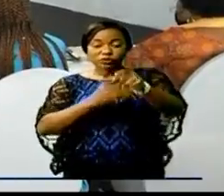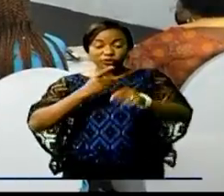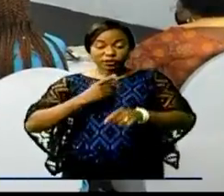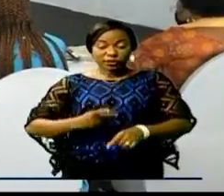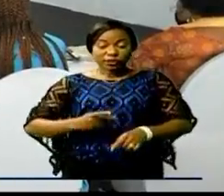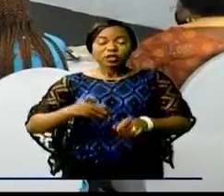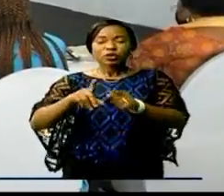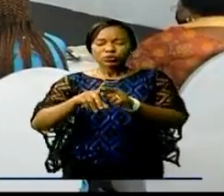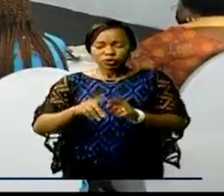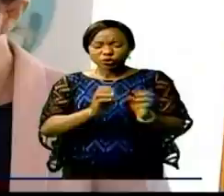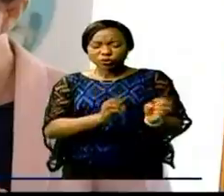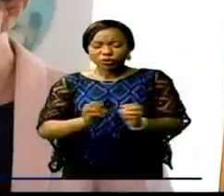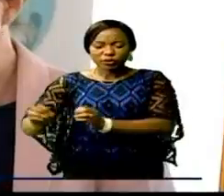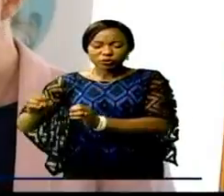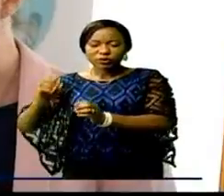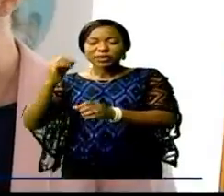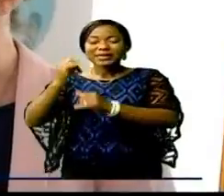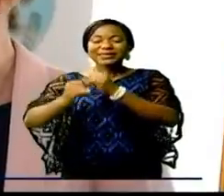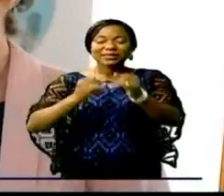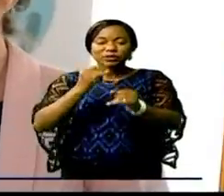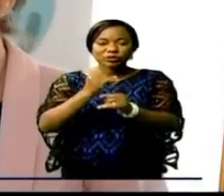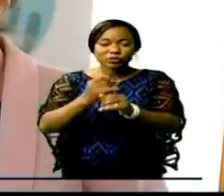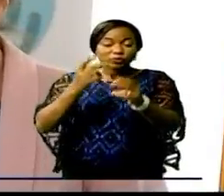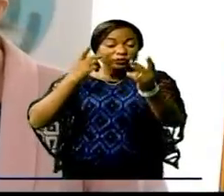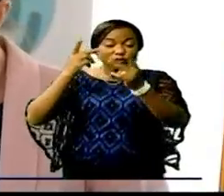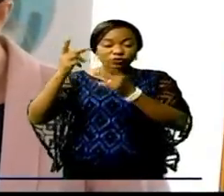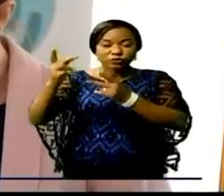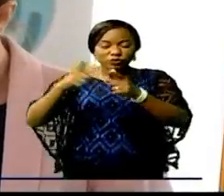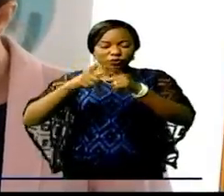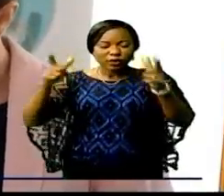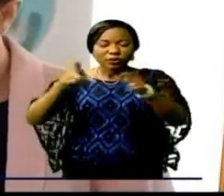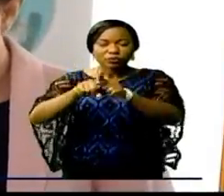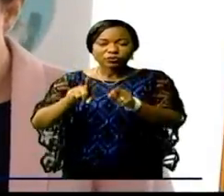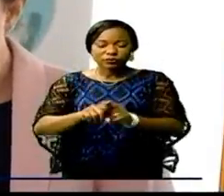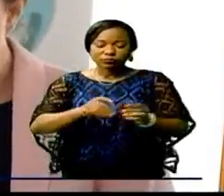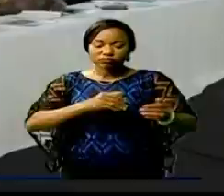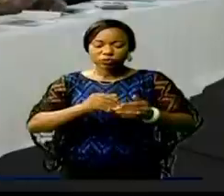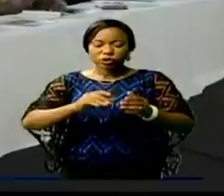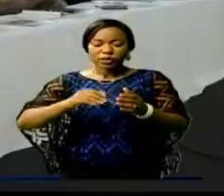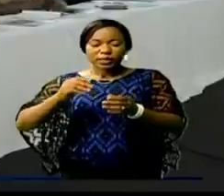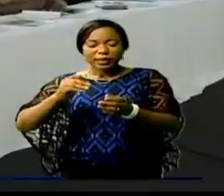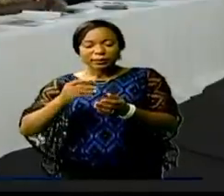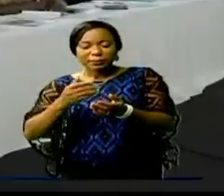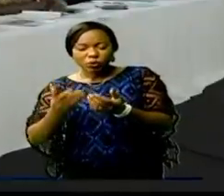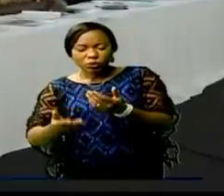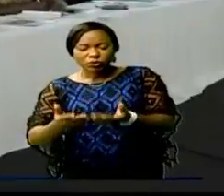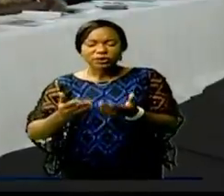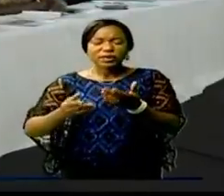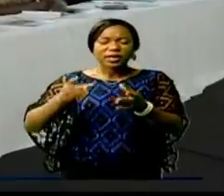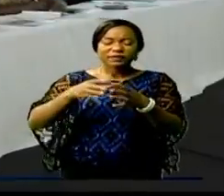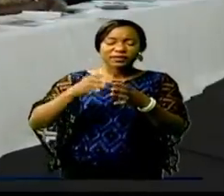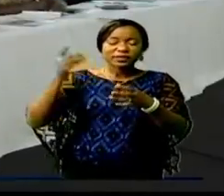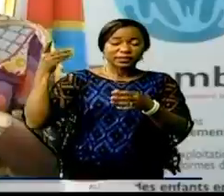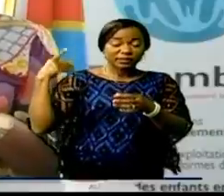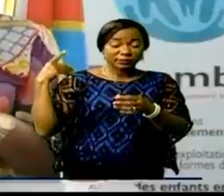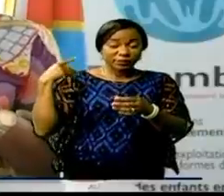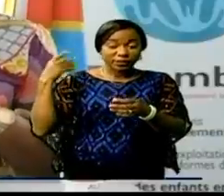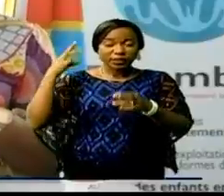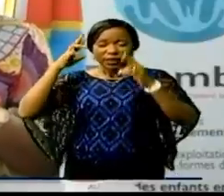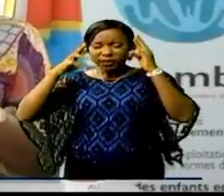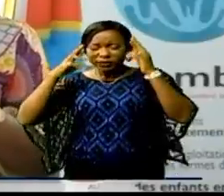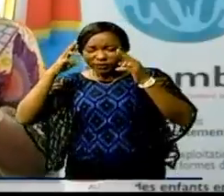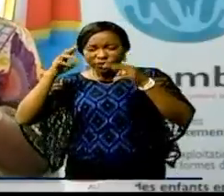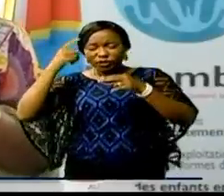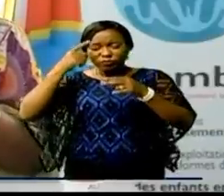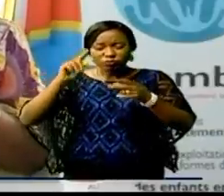et l'organisation internationale World Vision ont, aux côtés de quelques députés, réfléchi sur le mécanisme pouvant aboutir à